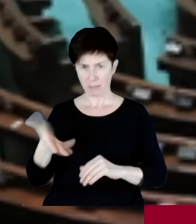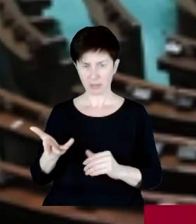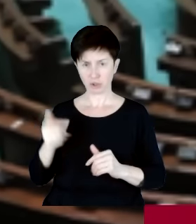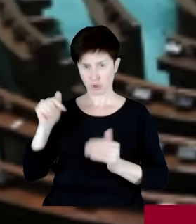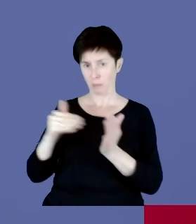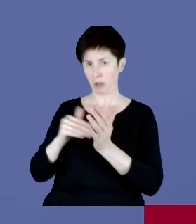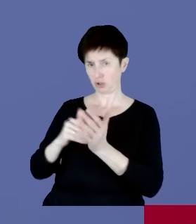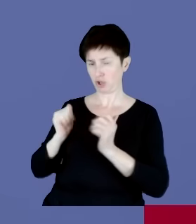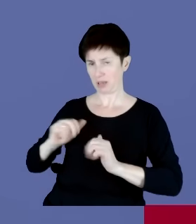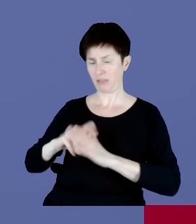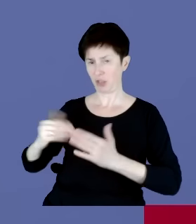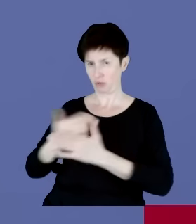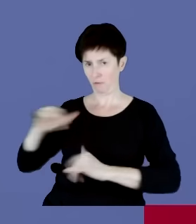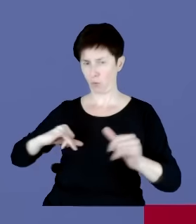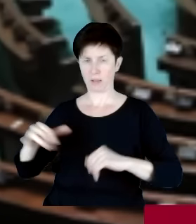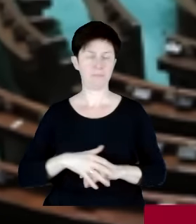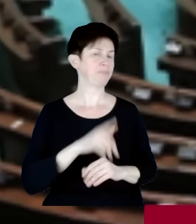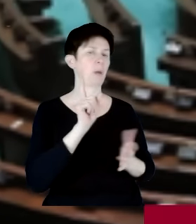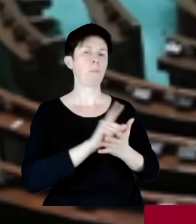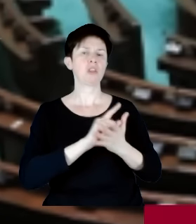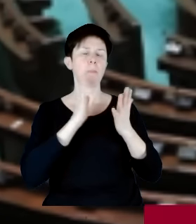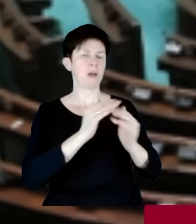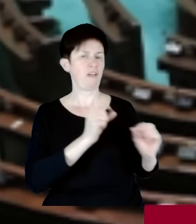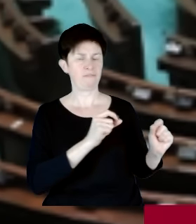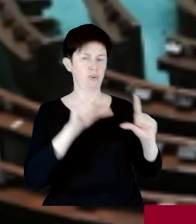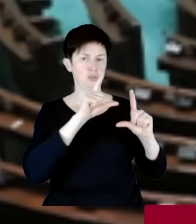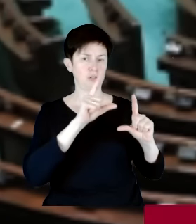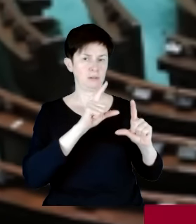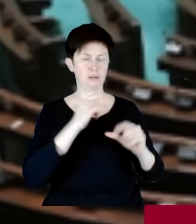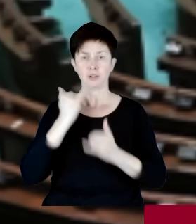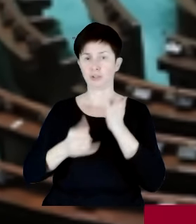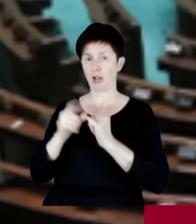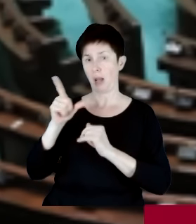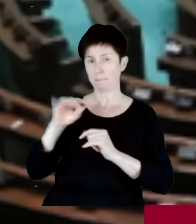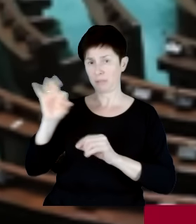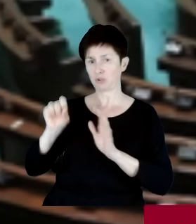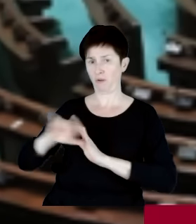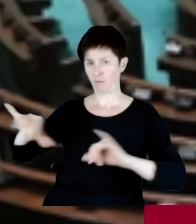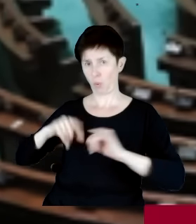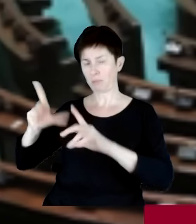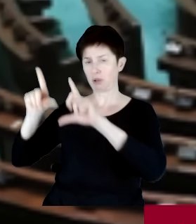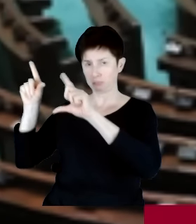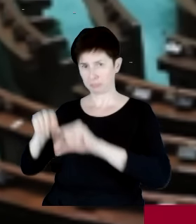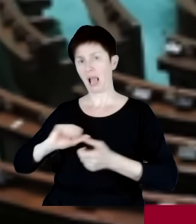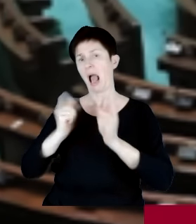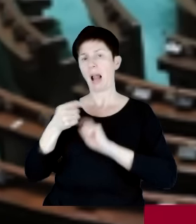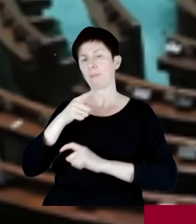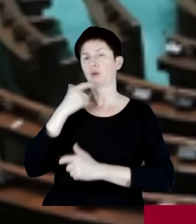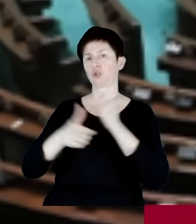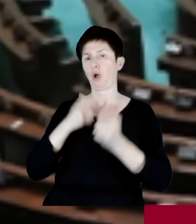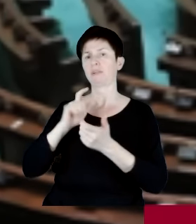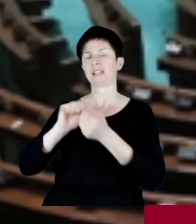władzy. Podatki tak? będą Rozumiem, wyższe. Że jeżeli do władzy dojdzie Prawo i Sprawiedliwość, to obniży te podatki, albo w końcu zrobicie taką reformę, na której skorzystają wszyscy,